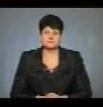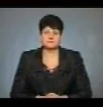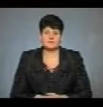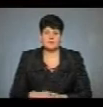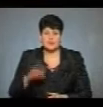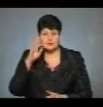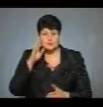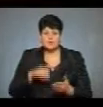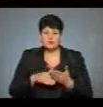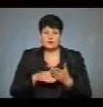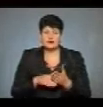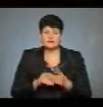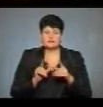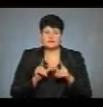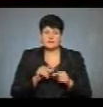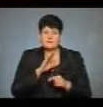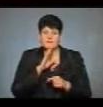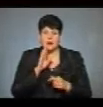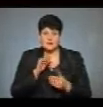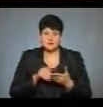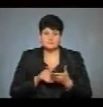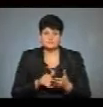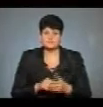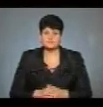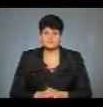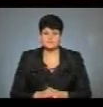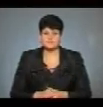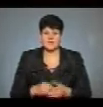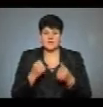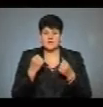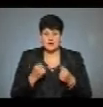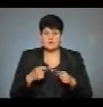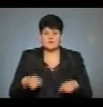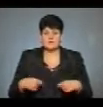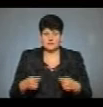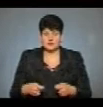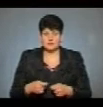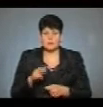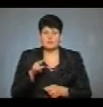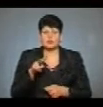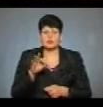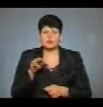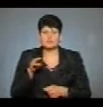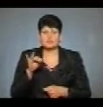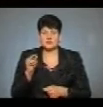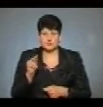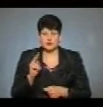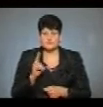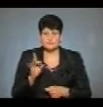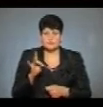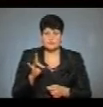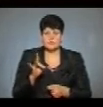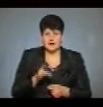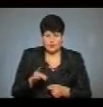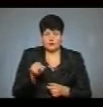Хлопцеві допомагає їхати музеєм на візку його мама. Тяжко, бо він візочку. Сам із Плотичівського сільського району. Він навчається в цьому